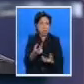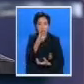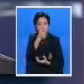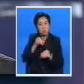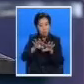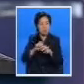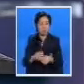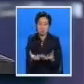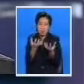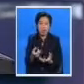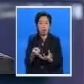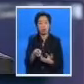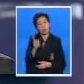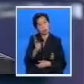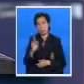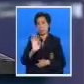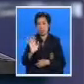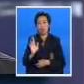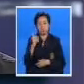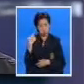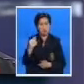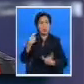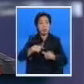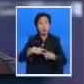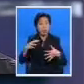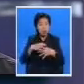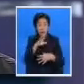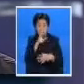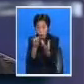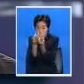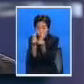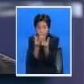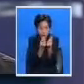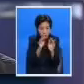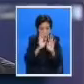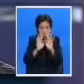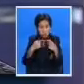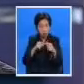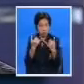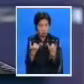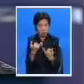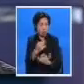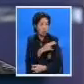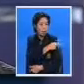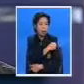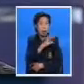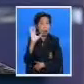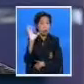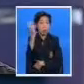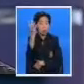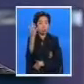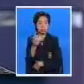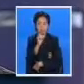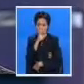เอ่อจริงๆอันนึงก็ลำบากเพราะว่าระบบการเปรียบเทียบตัวเลขเนี่ย wshow Colorให้รายงานไปแล้วนะฮะเพราะว่า